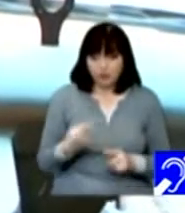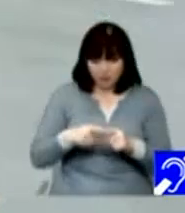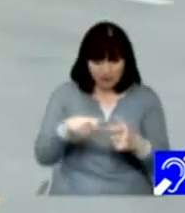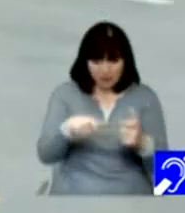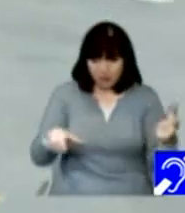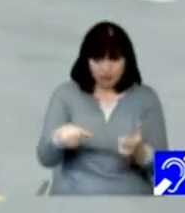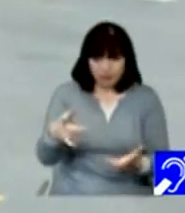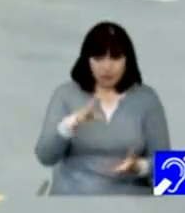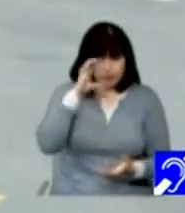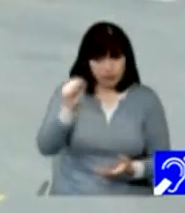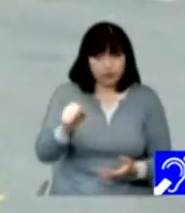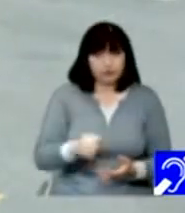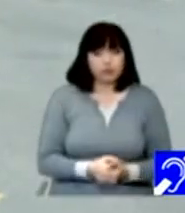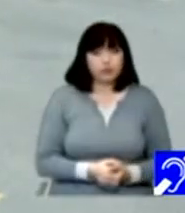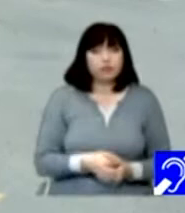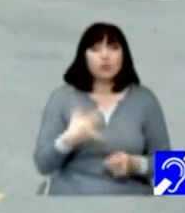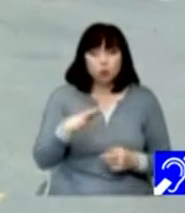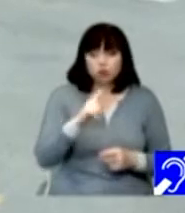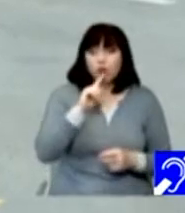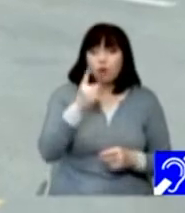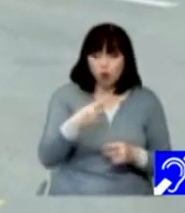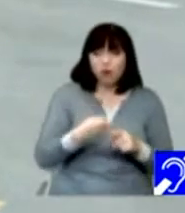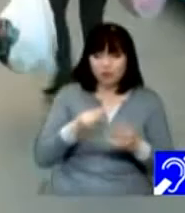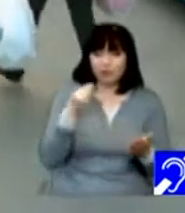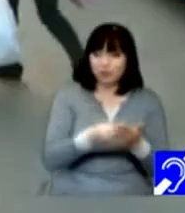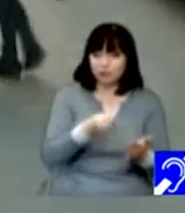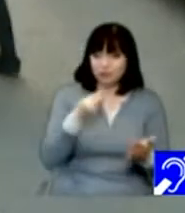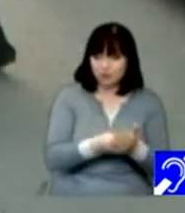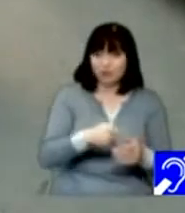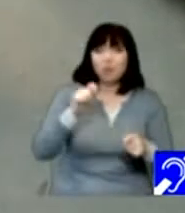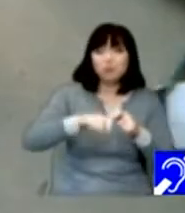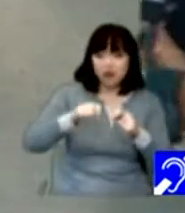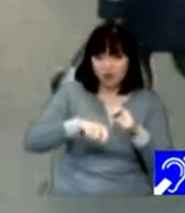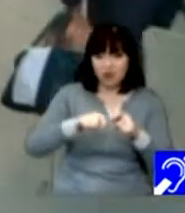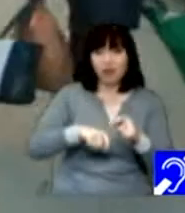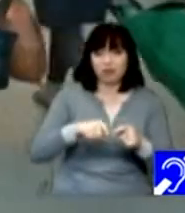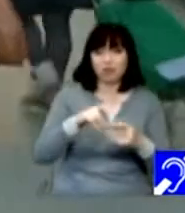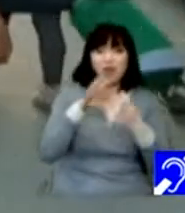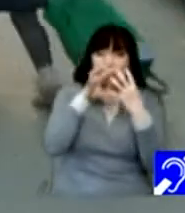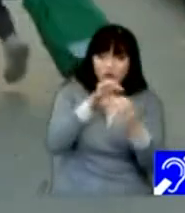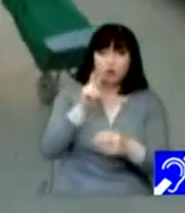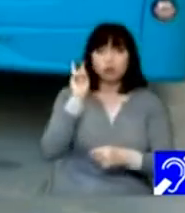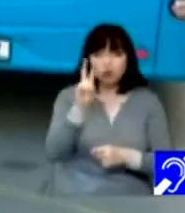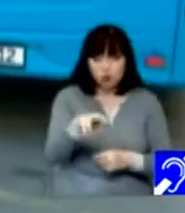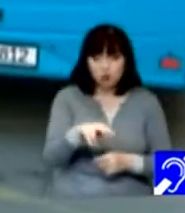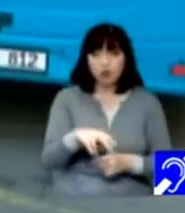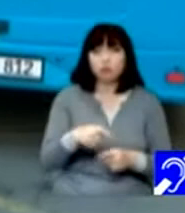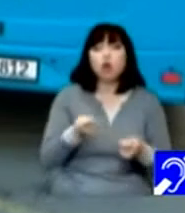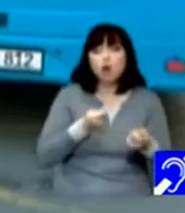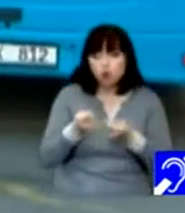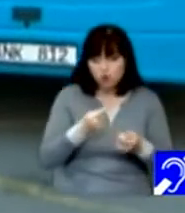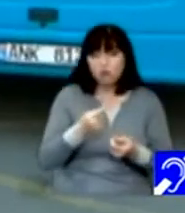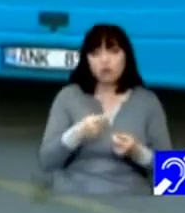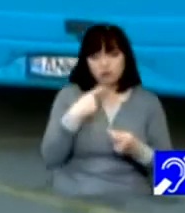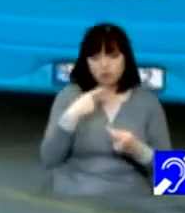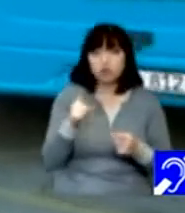mașini casă. La mai bine de un an, de când sistemul de plată electronică e testat în 10% dintre mijloacele de transport public, autoritățile